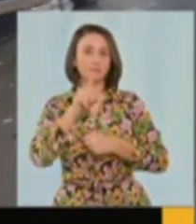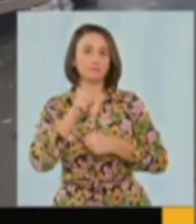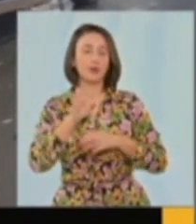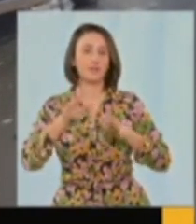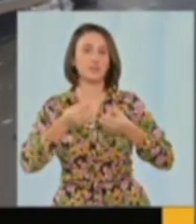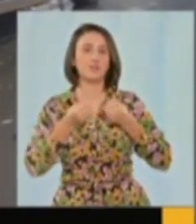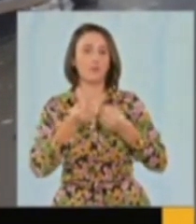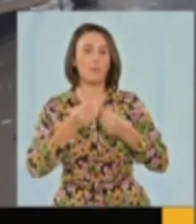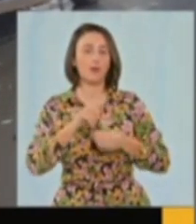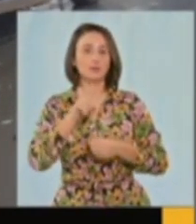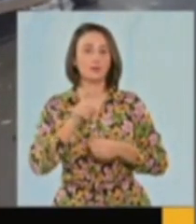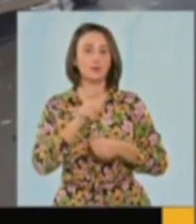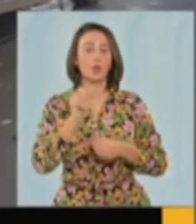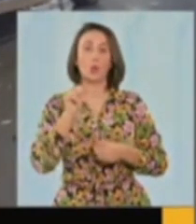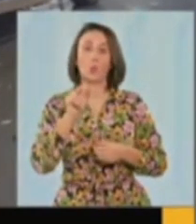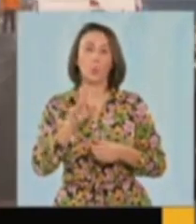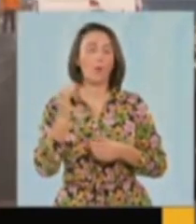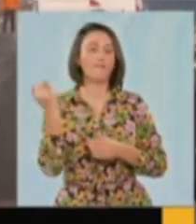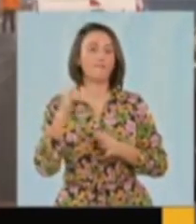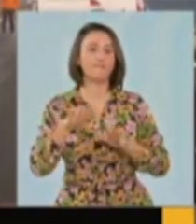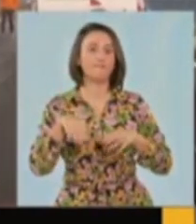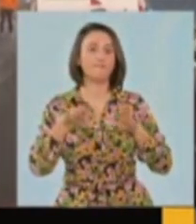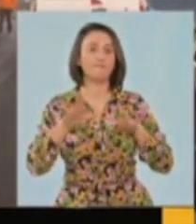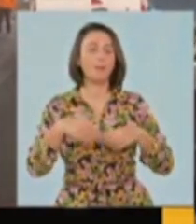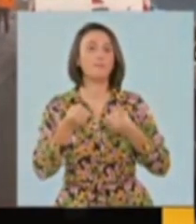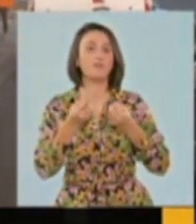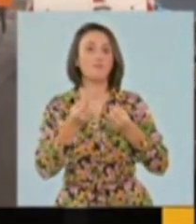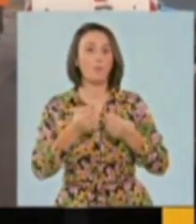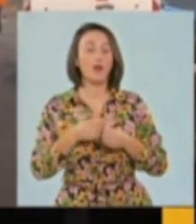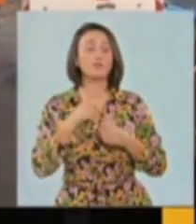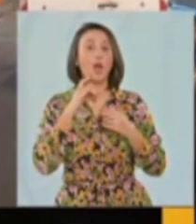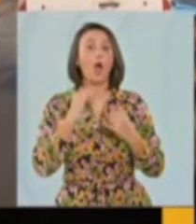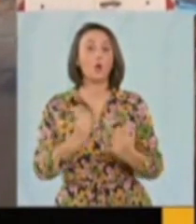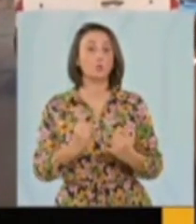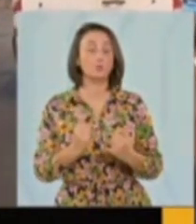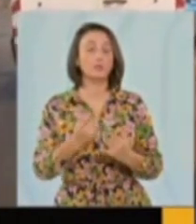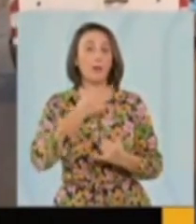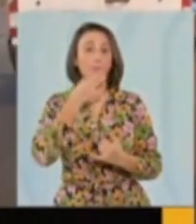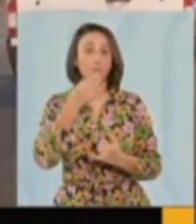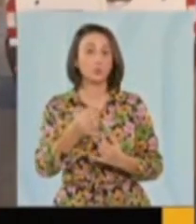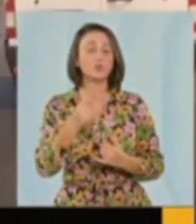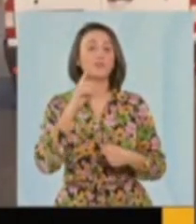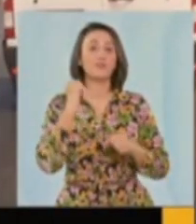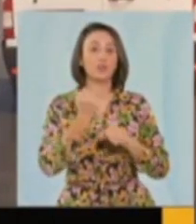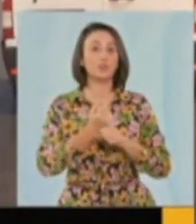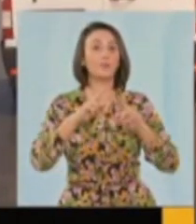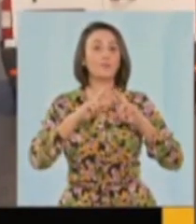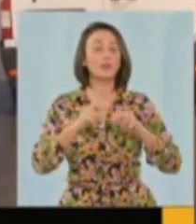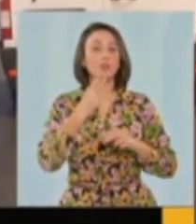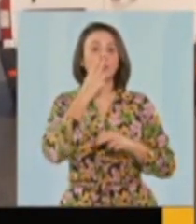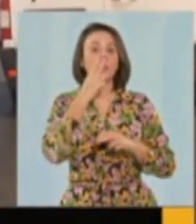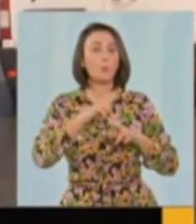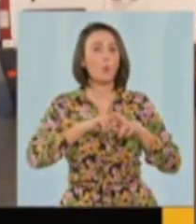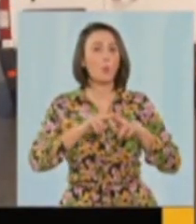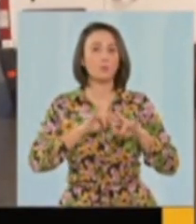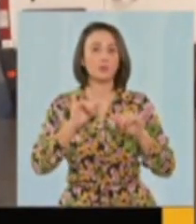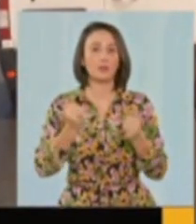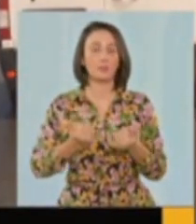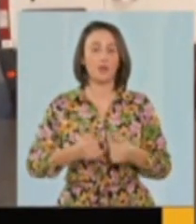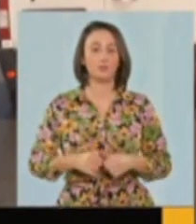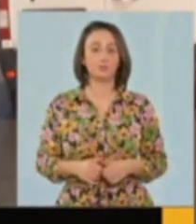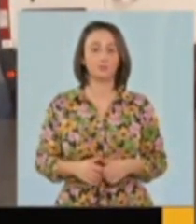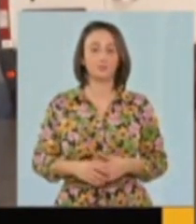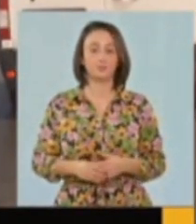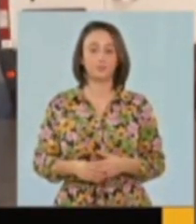Aveți informații? Nu avem informația aceasta în acest moment. Vă spuneam că efectuăm verificări pentru a stabili cu exactitate cum